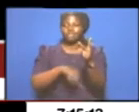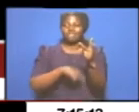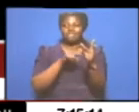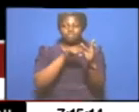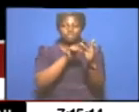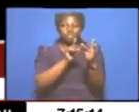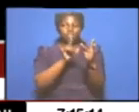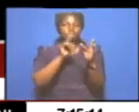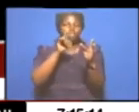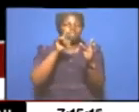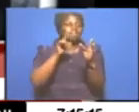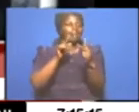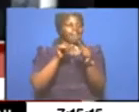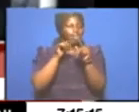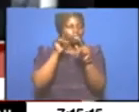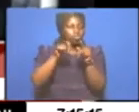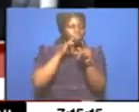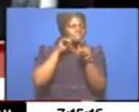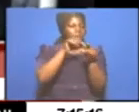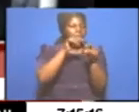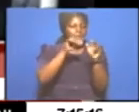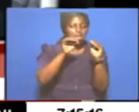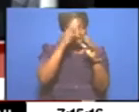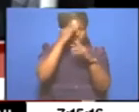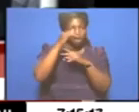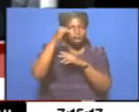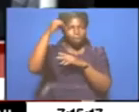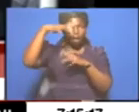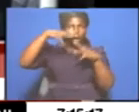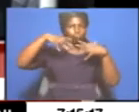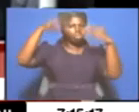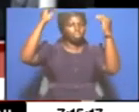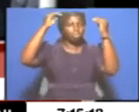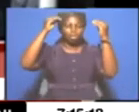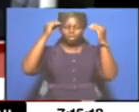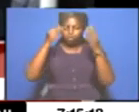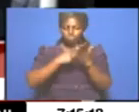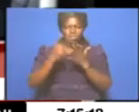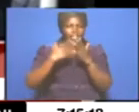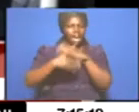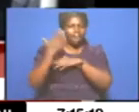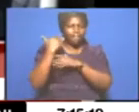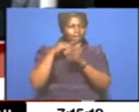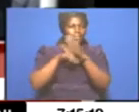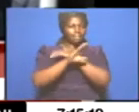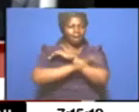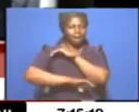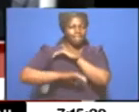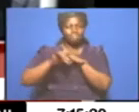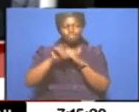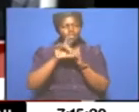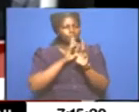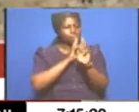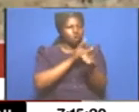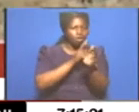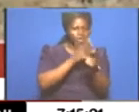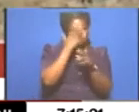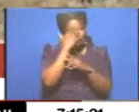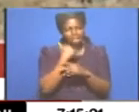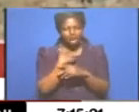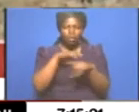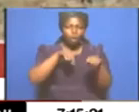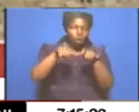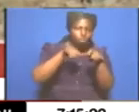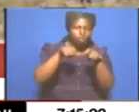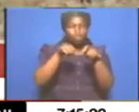katika maeneo mengi ya nchi majuma mawili yaliyopita. Walishtakiwa kwa kushindwa kusimamia na kulinda vyema nyaya za